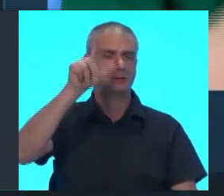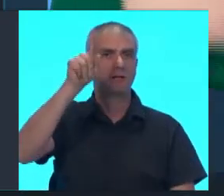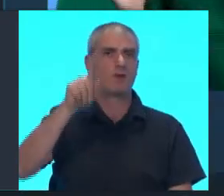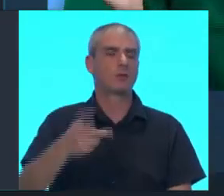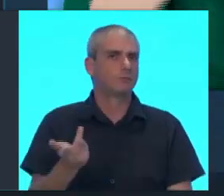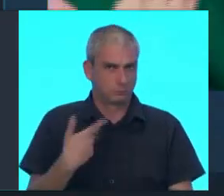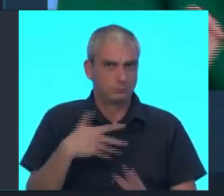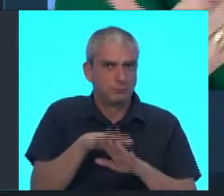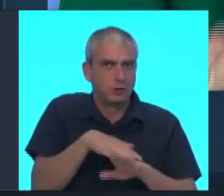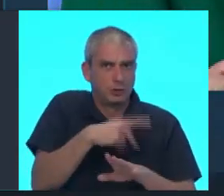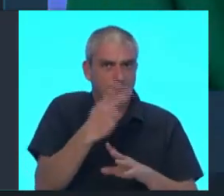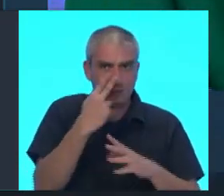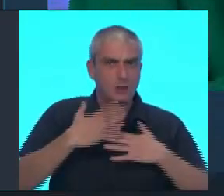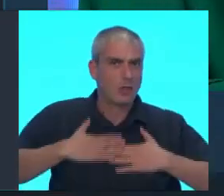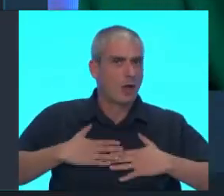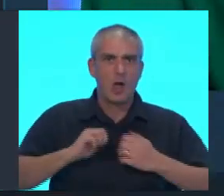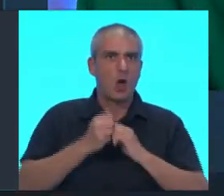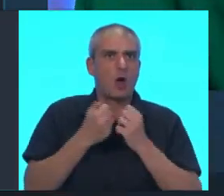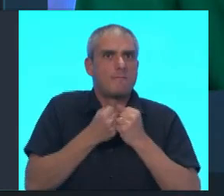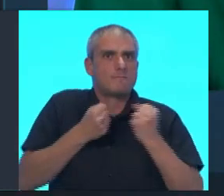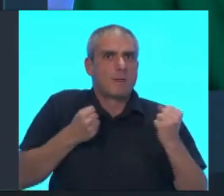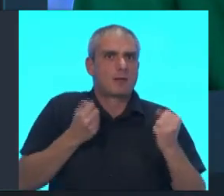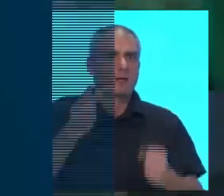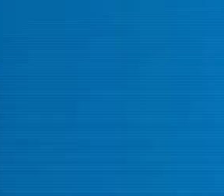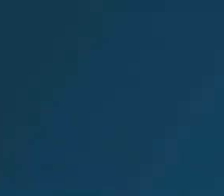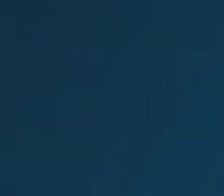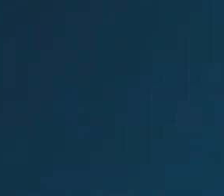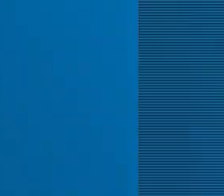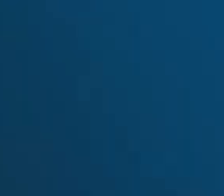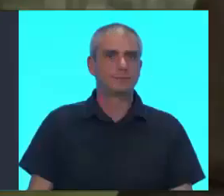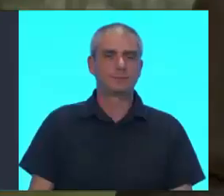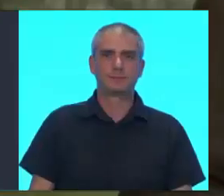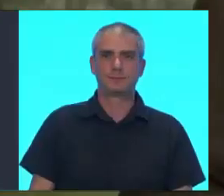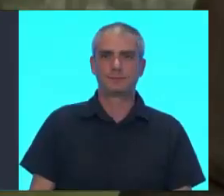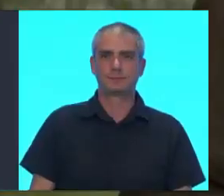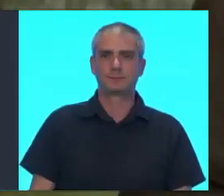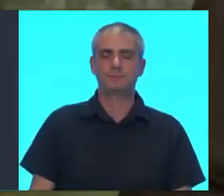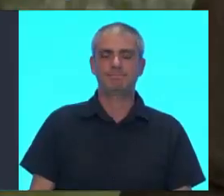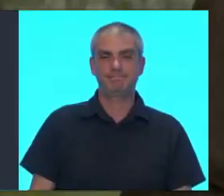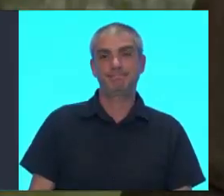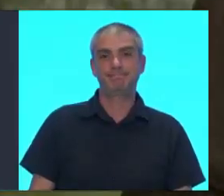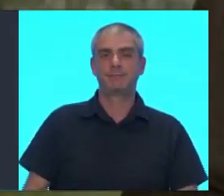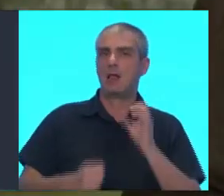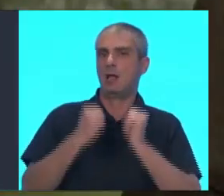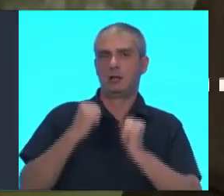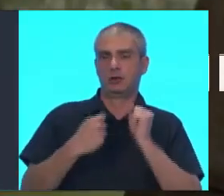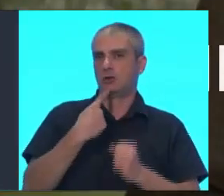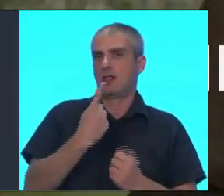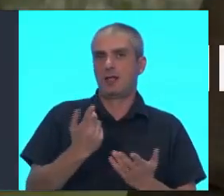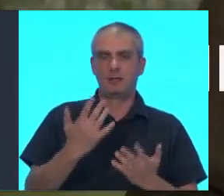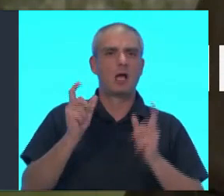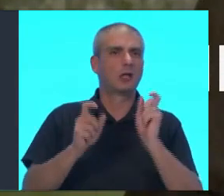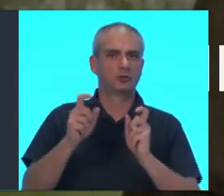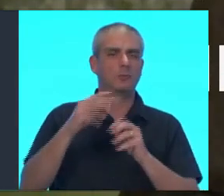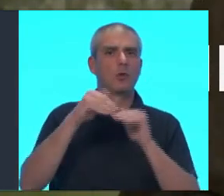מרגישים את ניסיונות ההרגעה או דווקא את המתיחות באוויר? אז קשה לקבוע, בשעות האחרונות תושבים בגבול